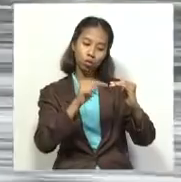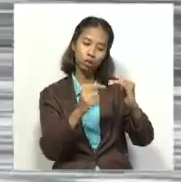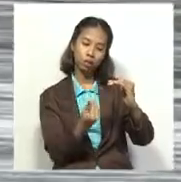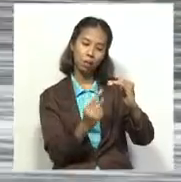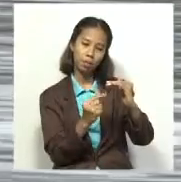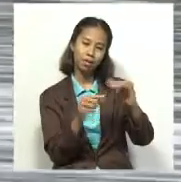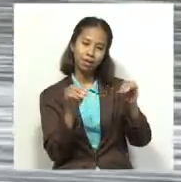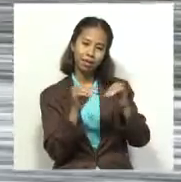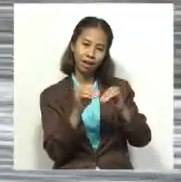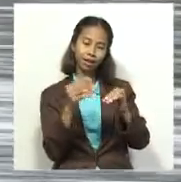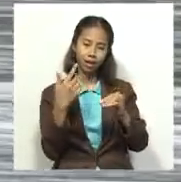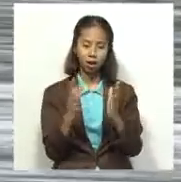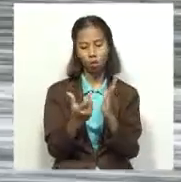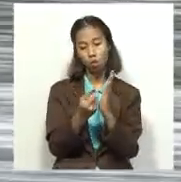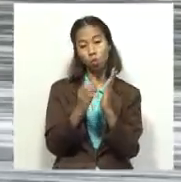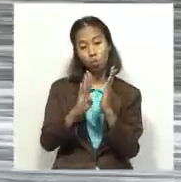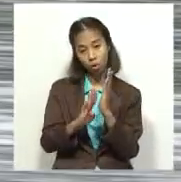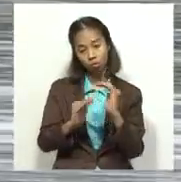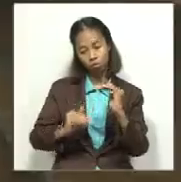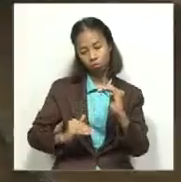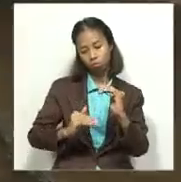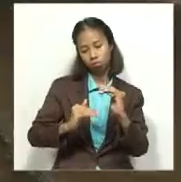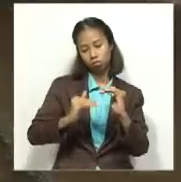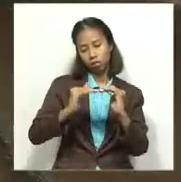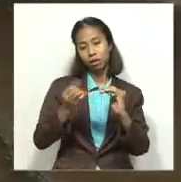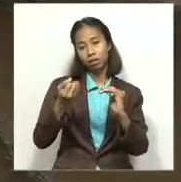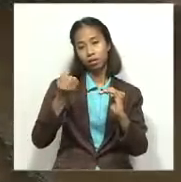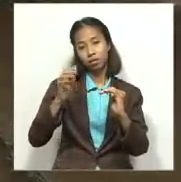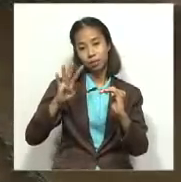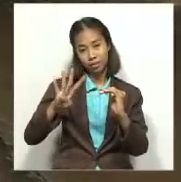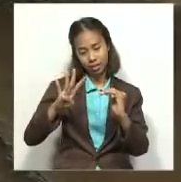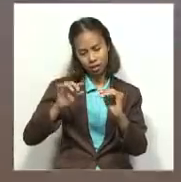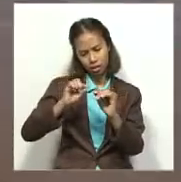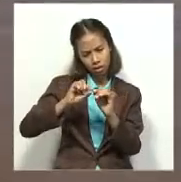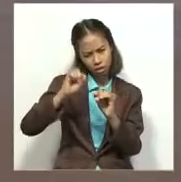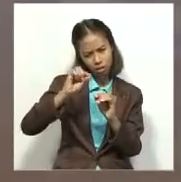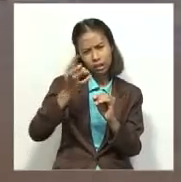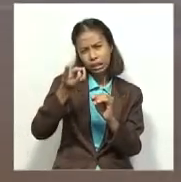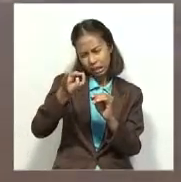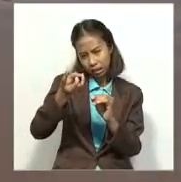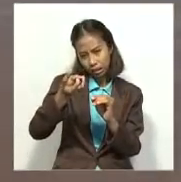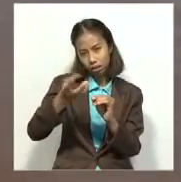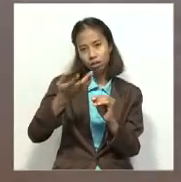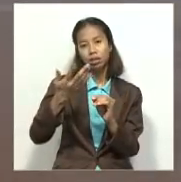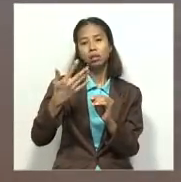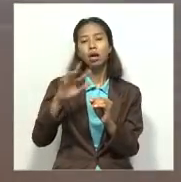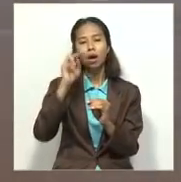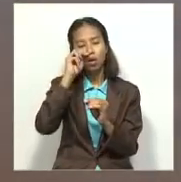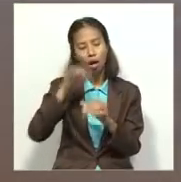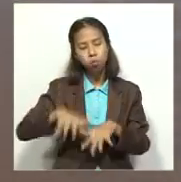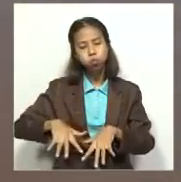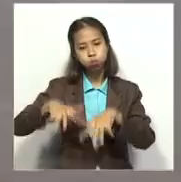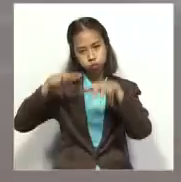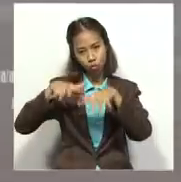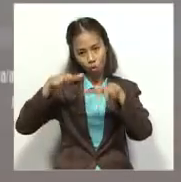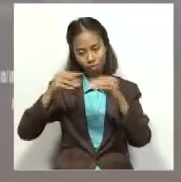ภอโขงเจียมระดับน้ำโขงอยู่ที่14เมตรซึ่งเหลืออีกเพียงแค่ครึ่งเมตรก็จะส่งผลให้น้ำท่วมพื้น